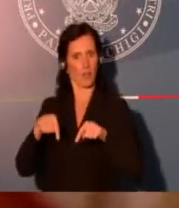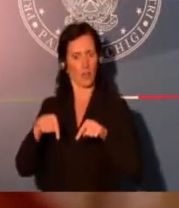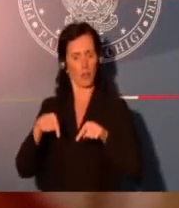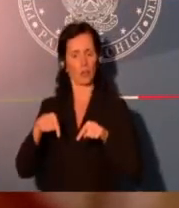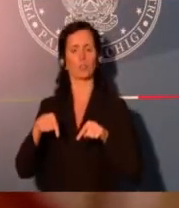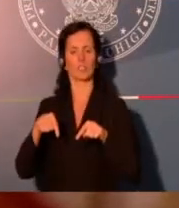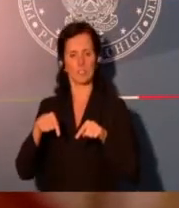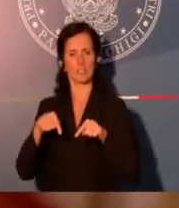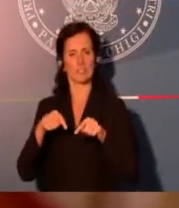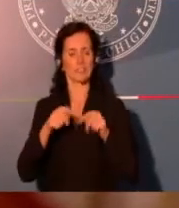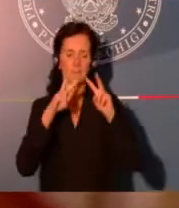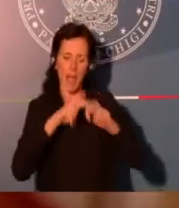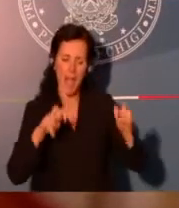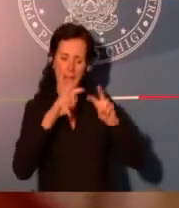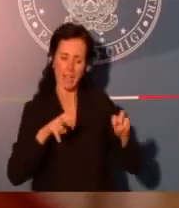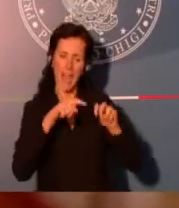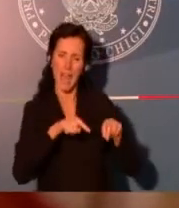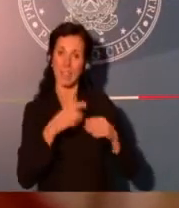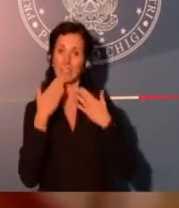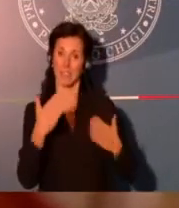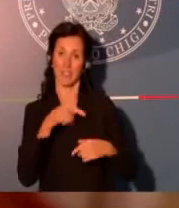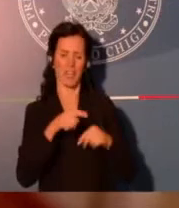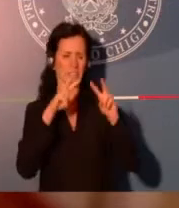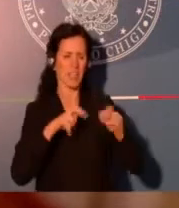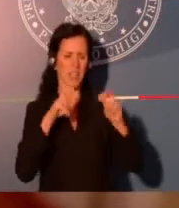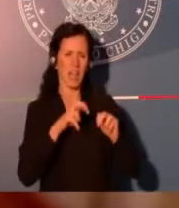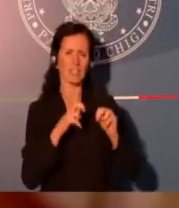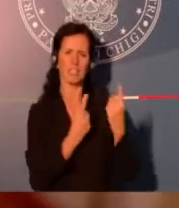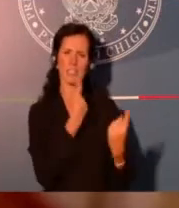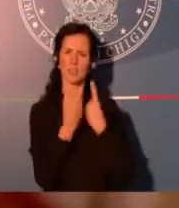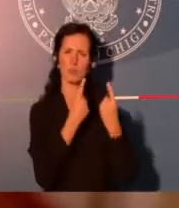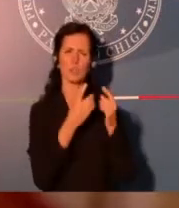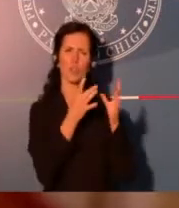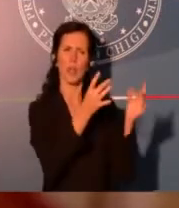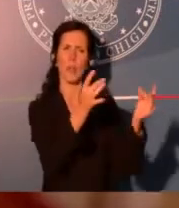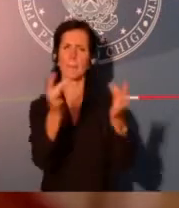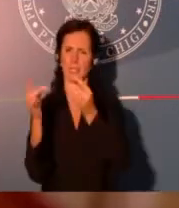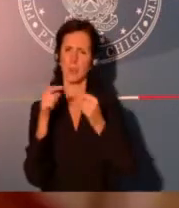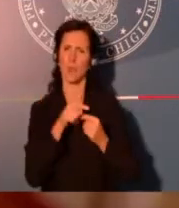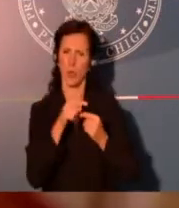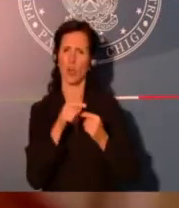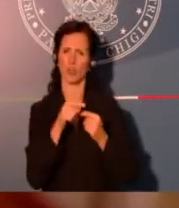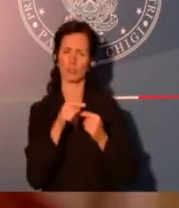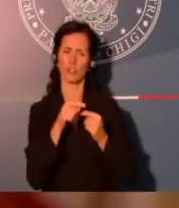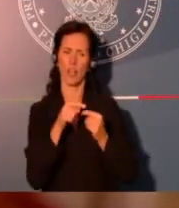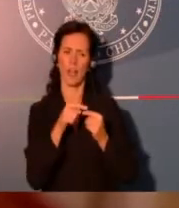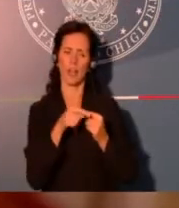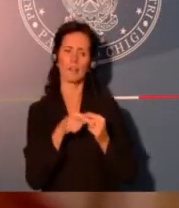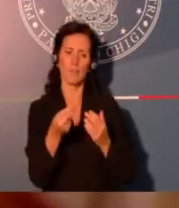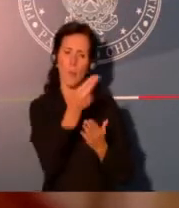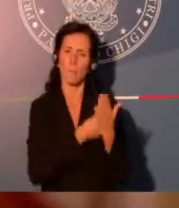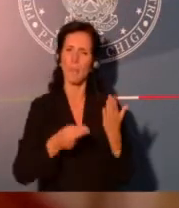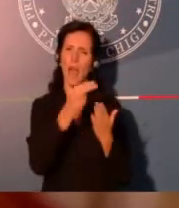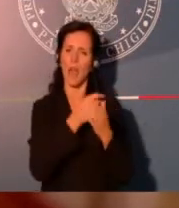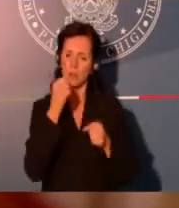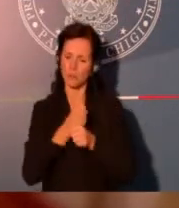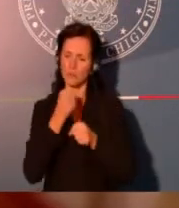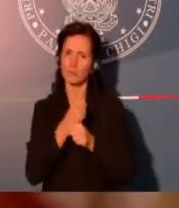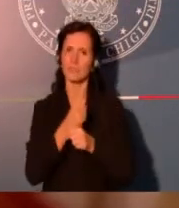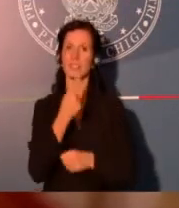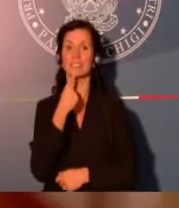un'analisi dettagliata della situazione epidemiologica in relazione al piano elaborato dal CTS, che ci